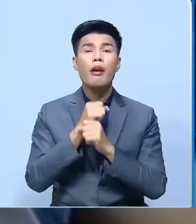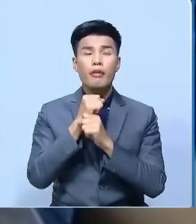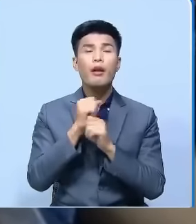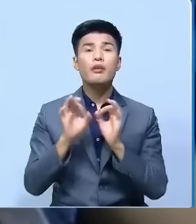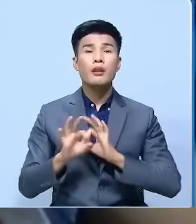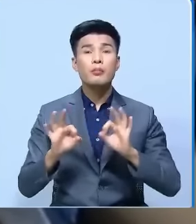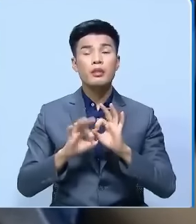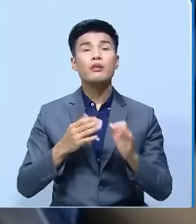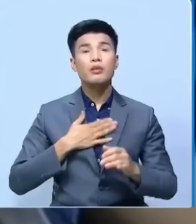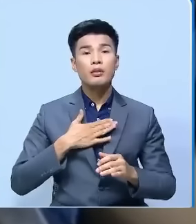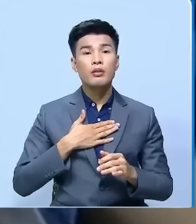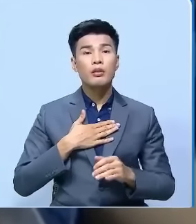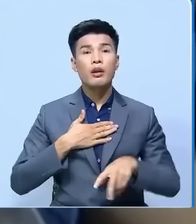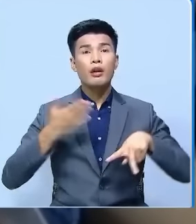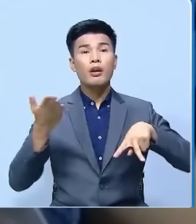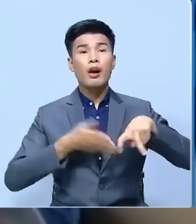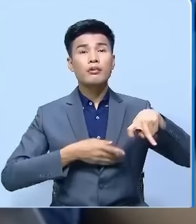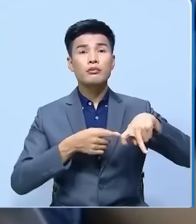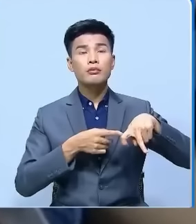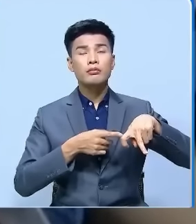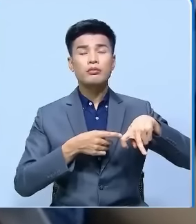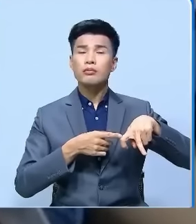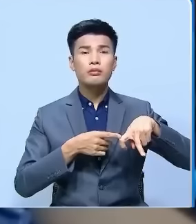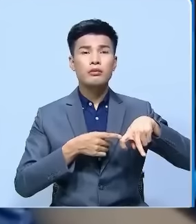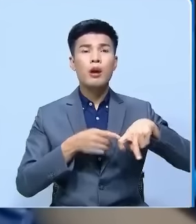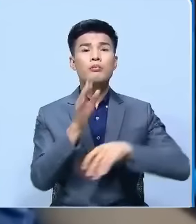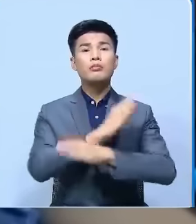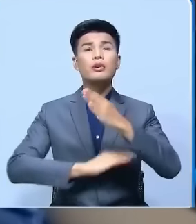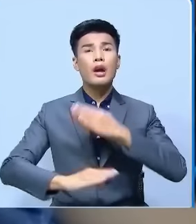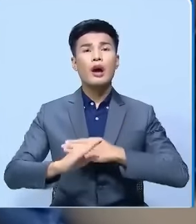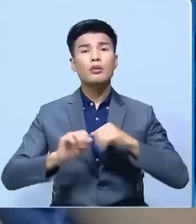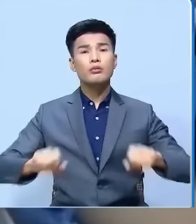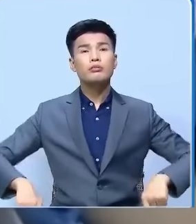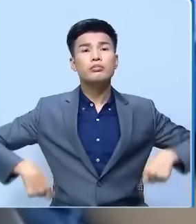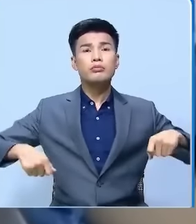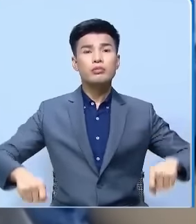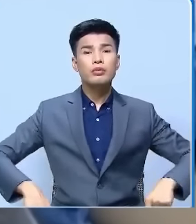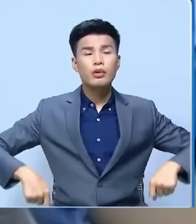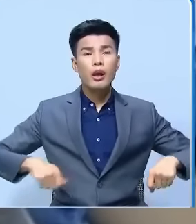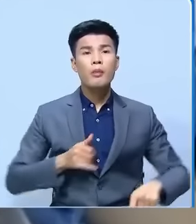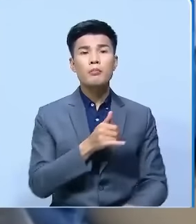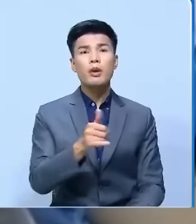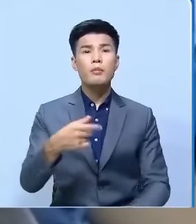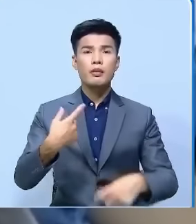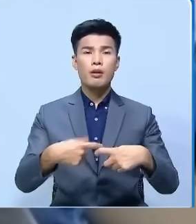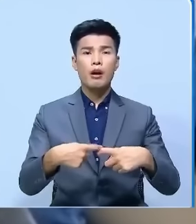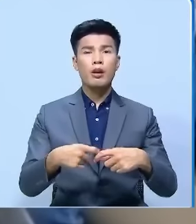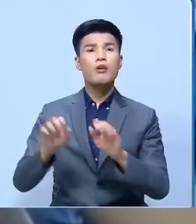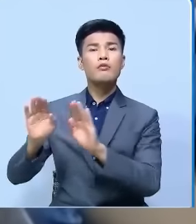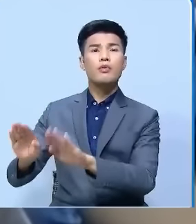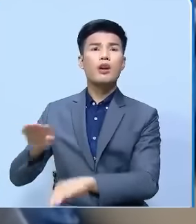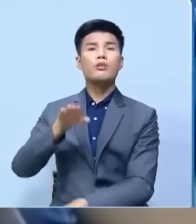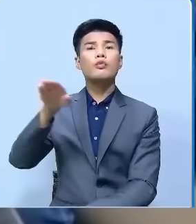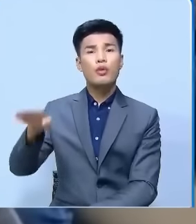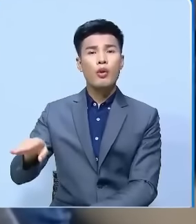สำคัญคุณยายเนี่ยถูกตัดขาค่ะก็กลายเป็นคนพิการต้องนั่งรถเข็นแบบนี้ล่ะค่ะไม่สะดวกไงฝากไว้กับน้อง